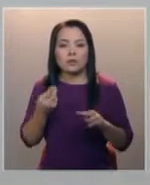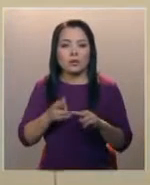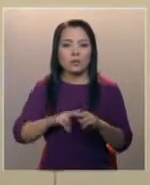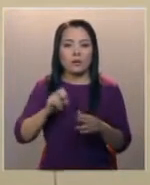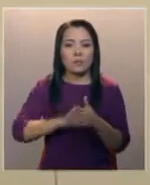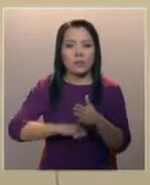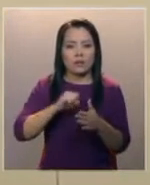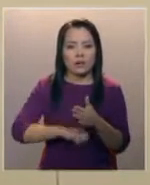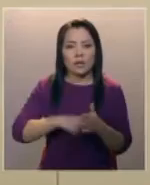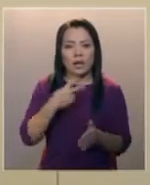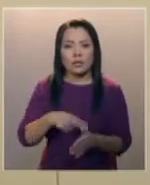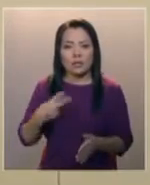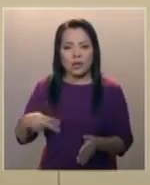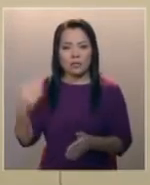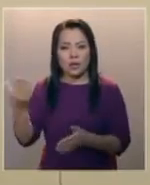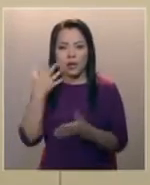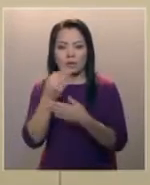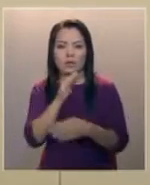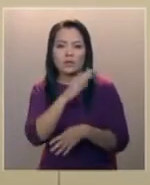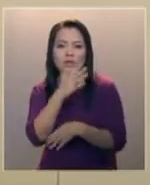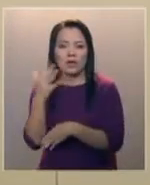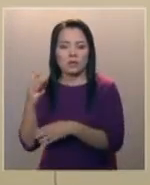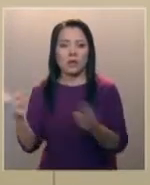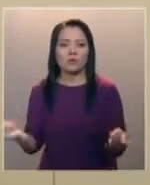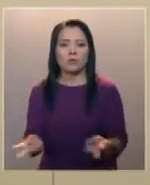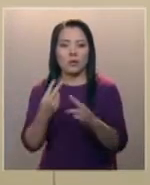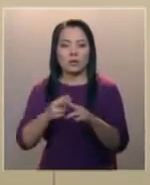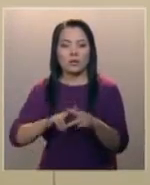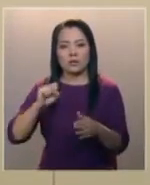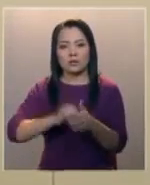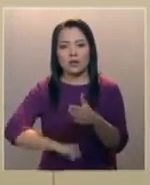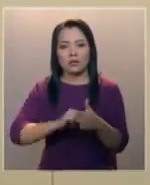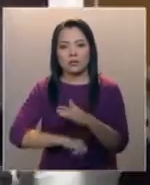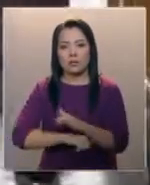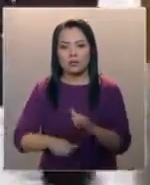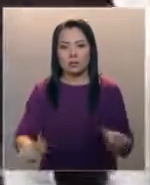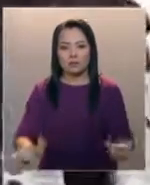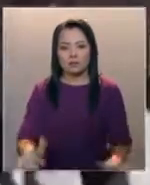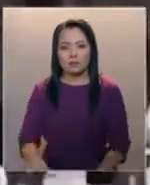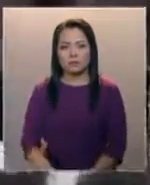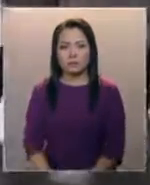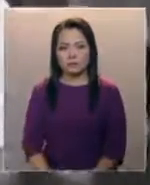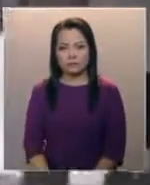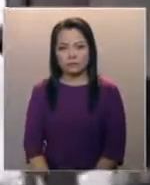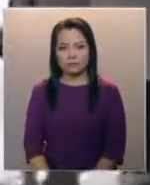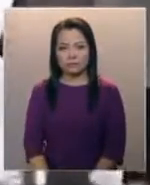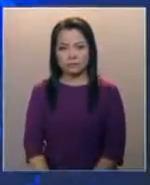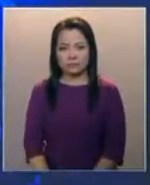түтін Индонезияның орман алқаптарын жалмаған өрттен тарап отыр.